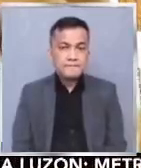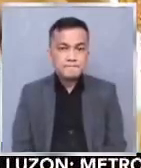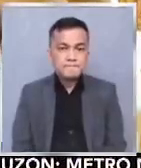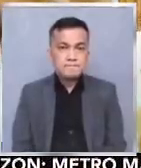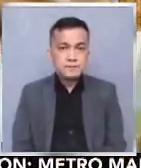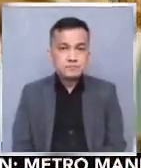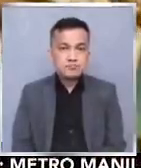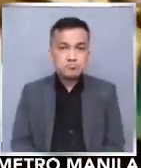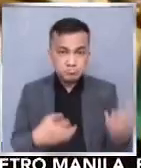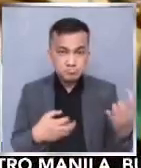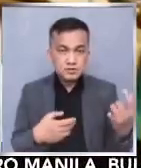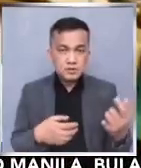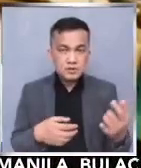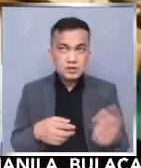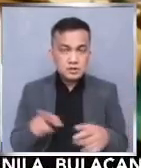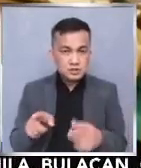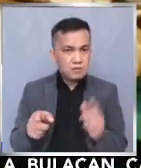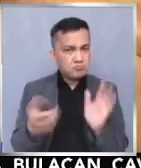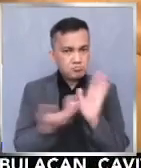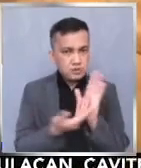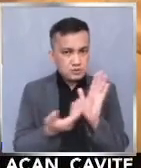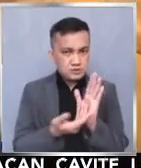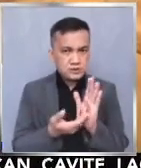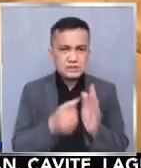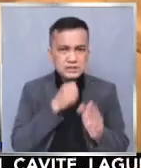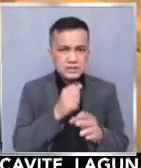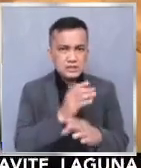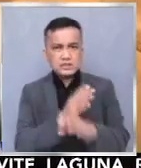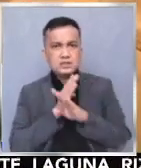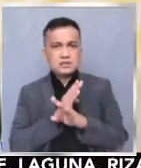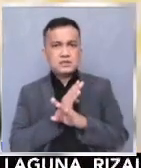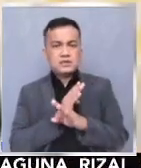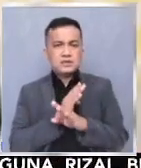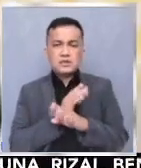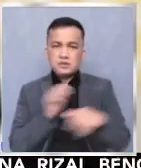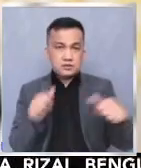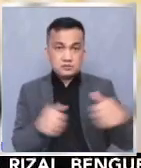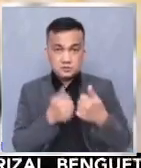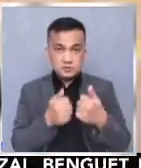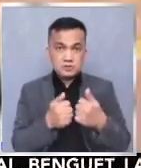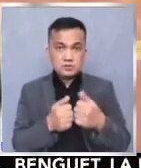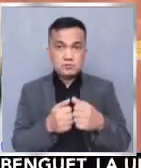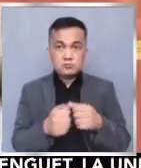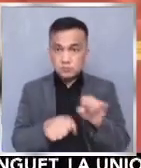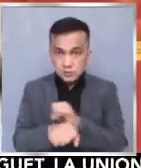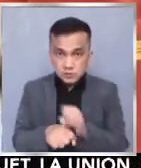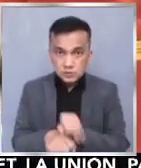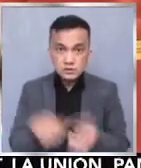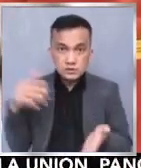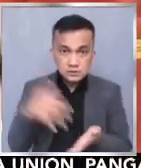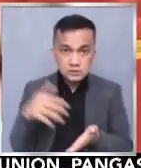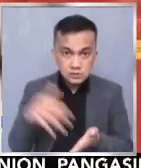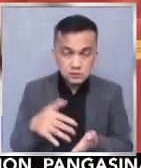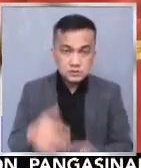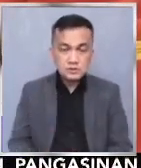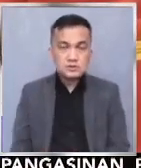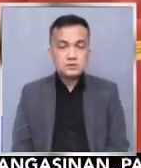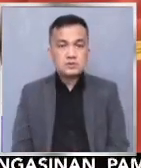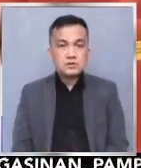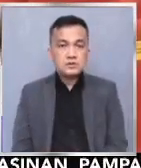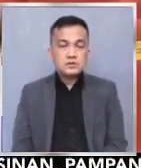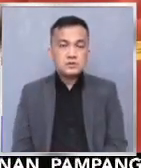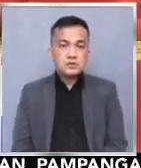Silang patunay na hindi hadlang ang anumang pagsubok para magpursigi sa pag-aaral. Ano gusto mo? Doktor. Doktor.